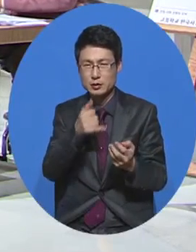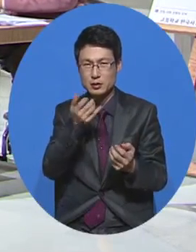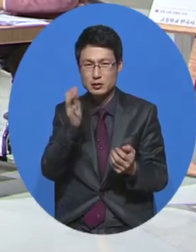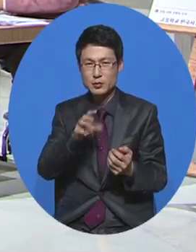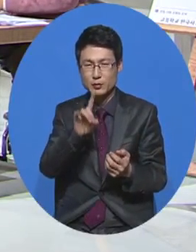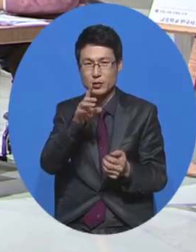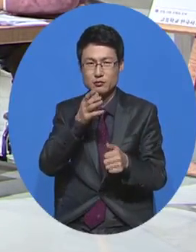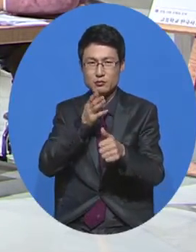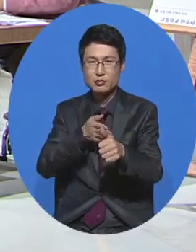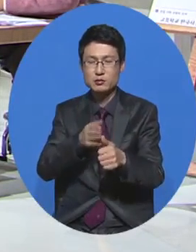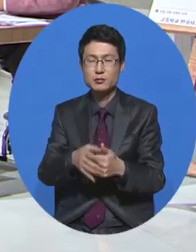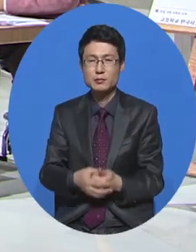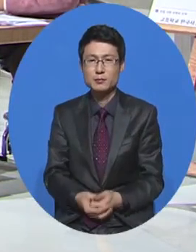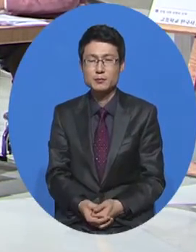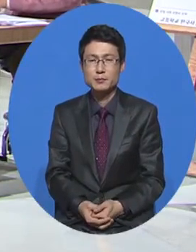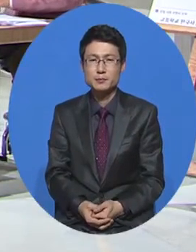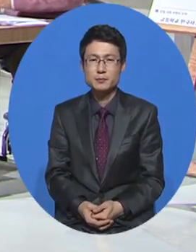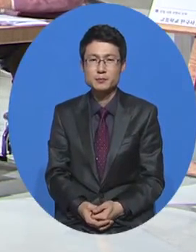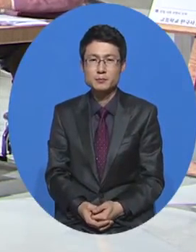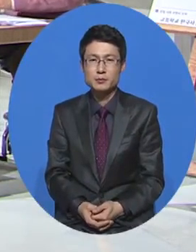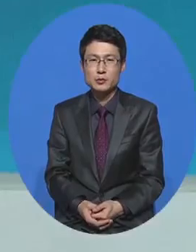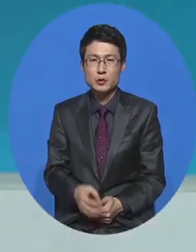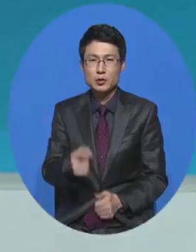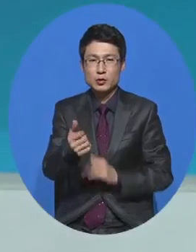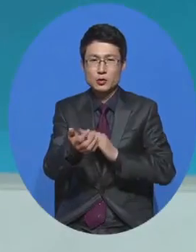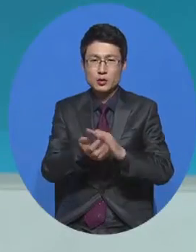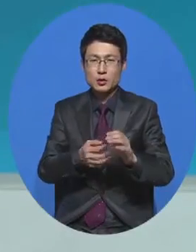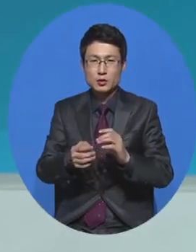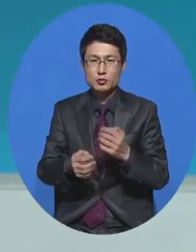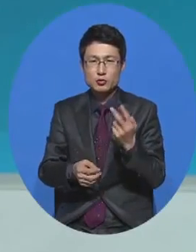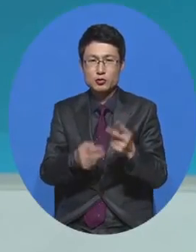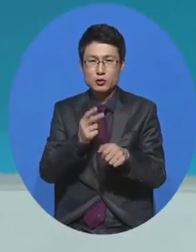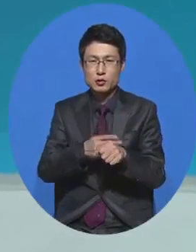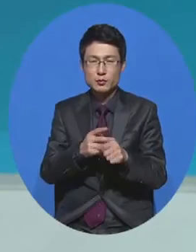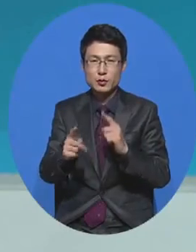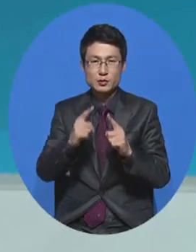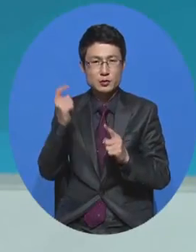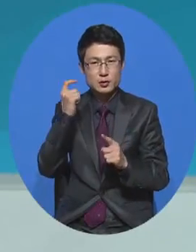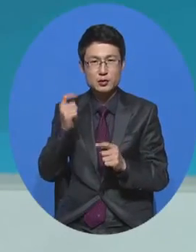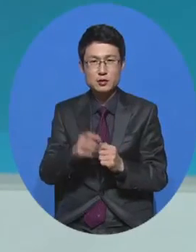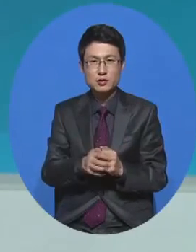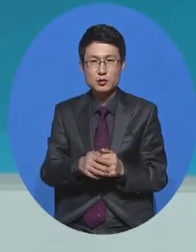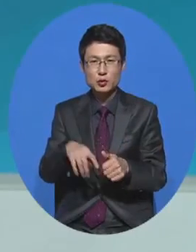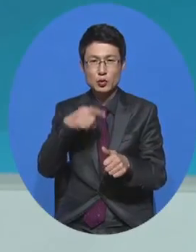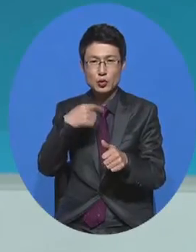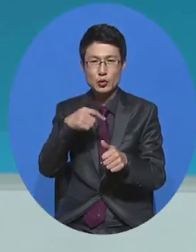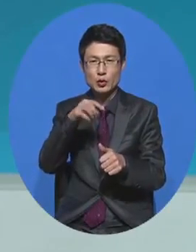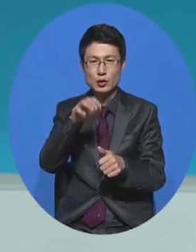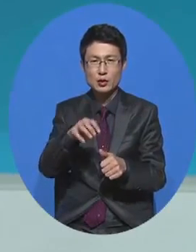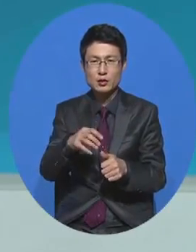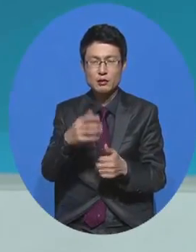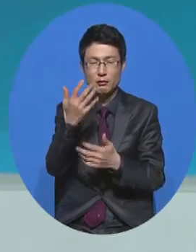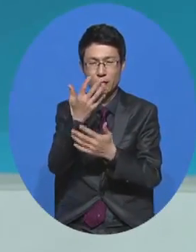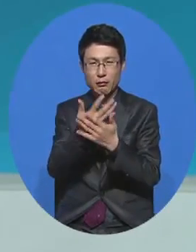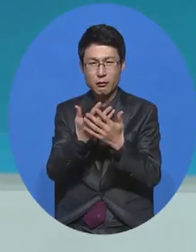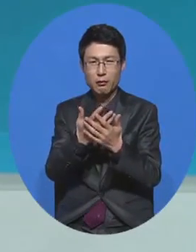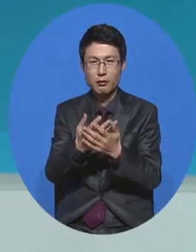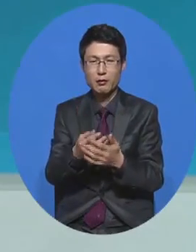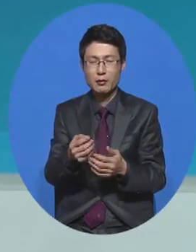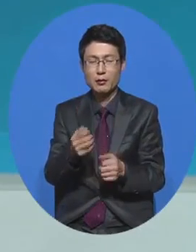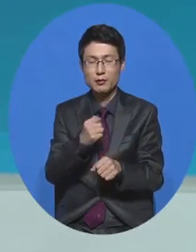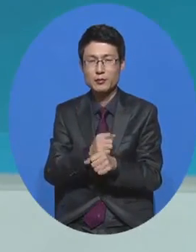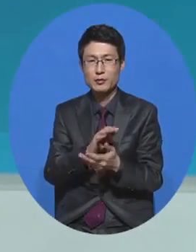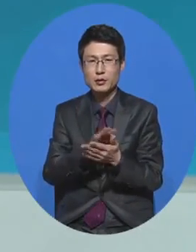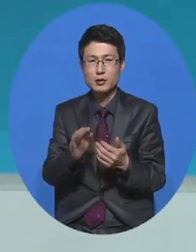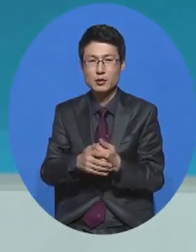부탁드리겠습니다 앞서 두 번의 선생님 말씀을 들으니 참 교육의 현장이 암 당합니다 그